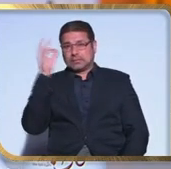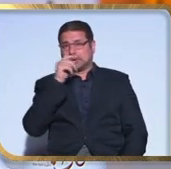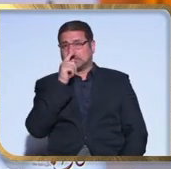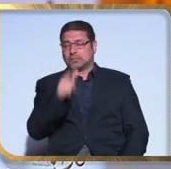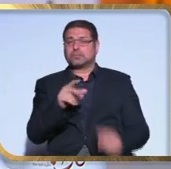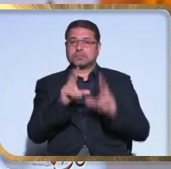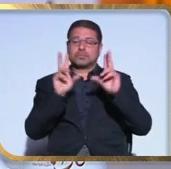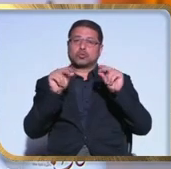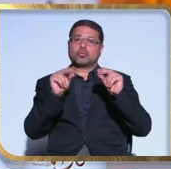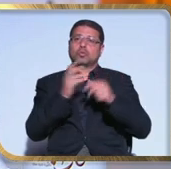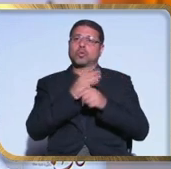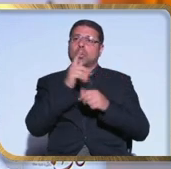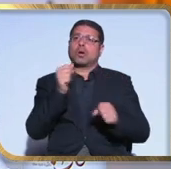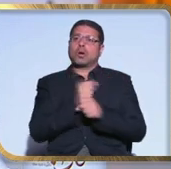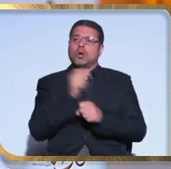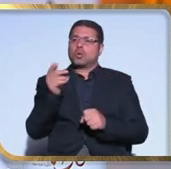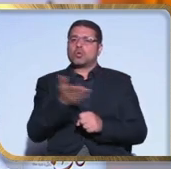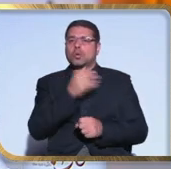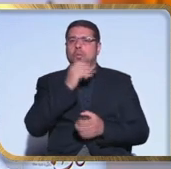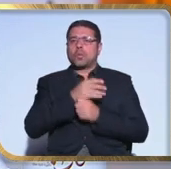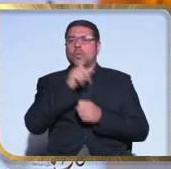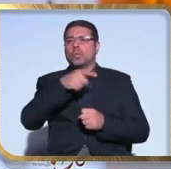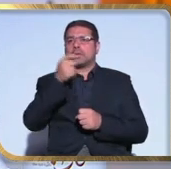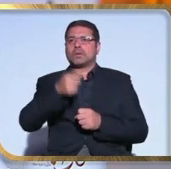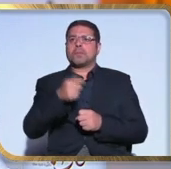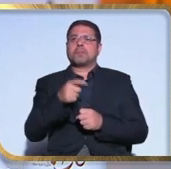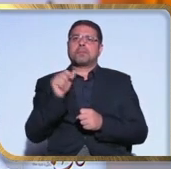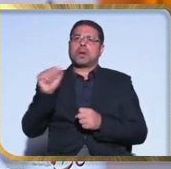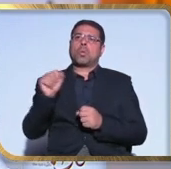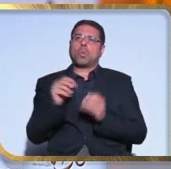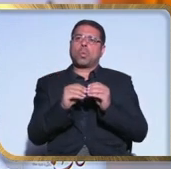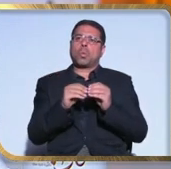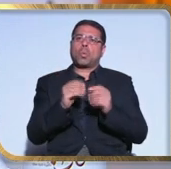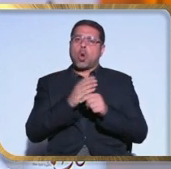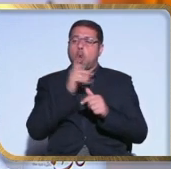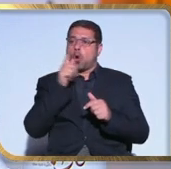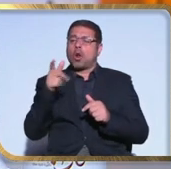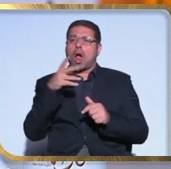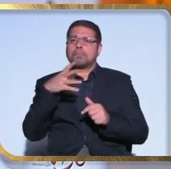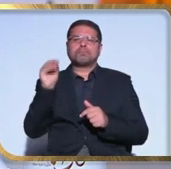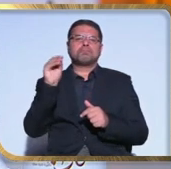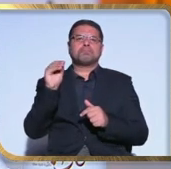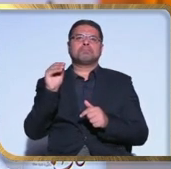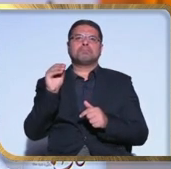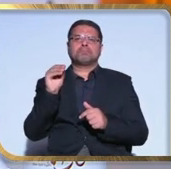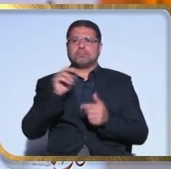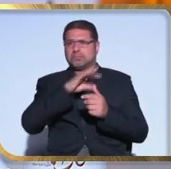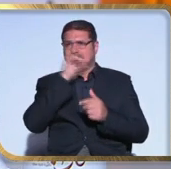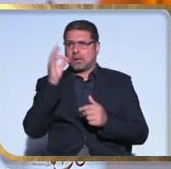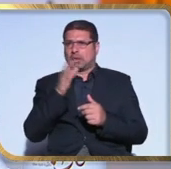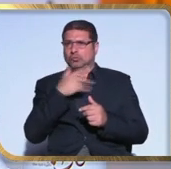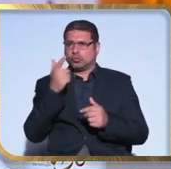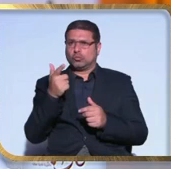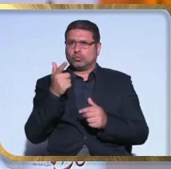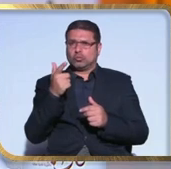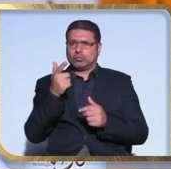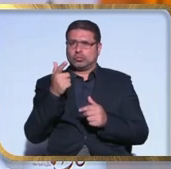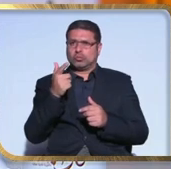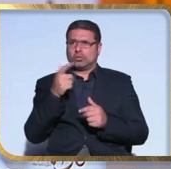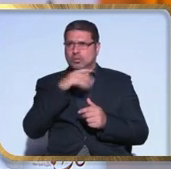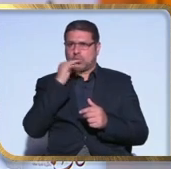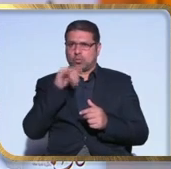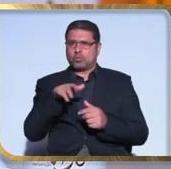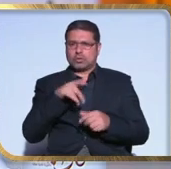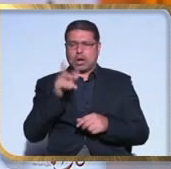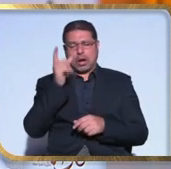روت من فعل رسول الله صلى الله عليه وسلم انه كان اذا اراد ان يرقد النبي